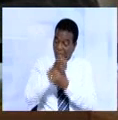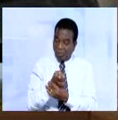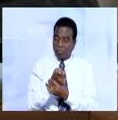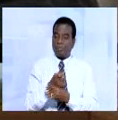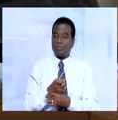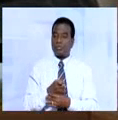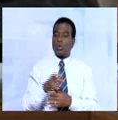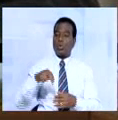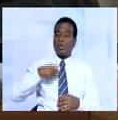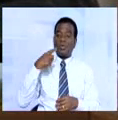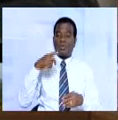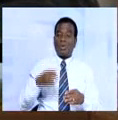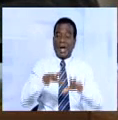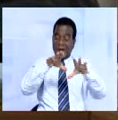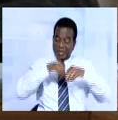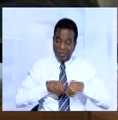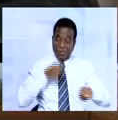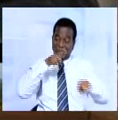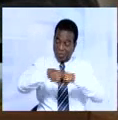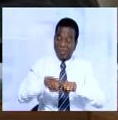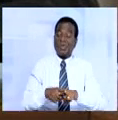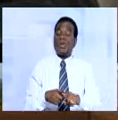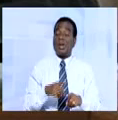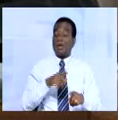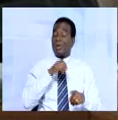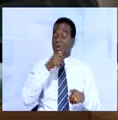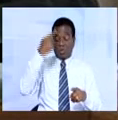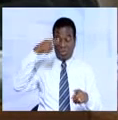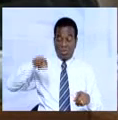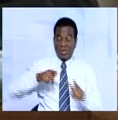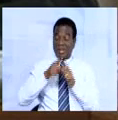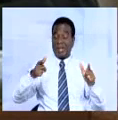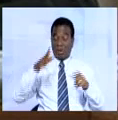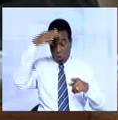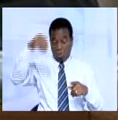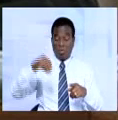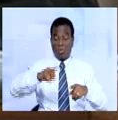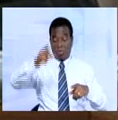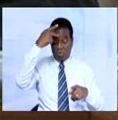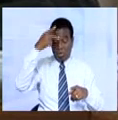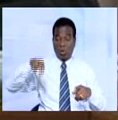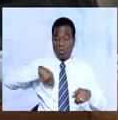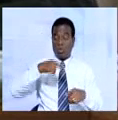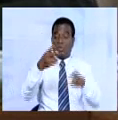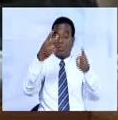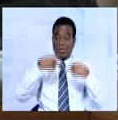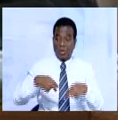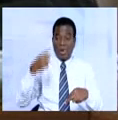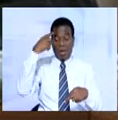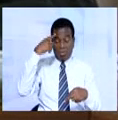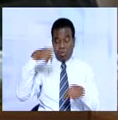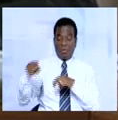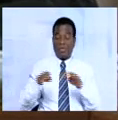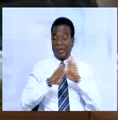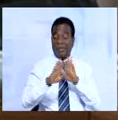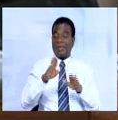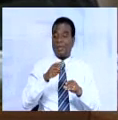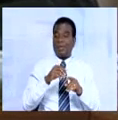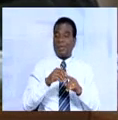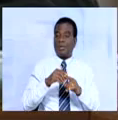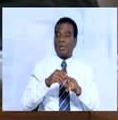hommes politiques ou que nous possédons une baguette magique. Nous sommes venus pour faire face à ce défi avec les outils et les moyens